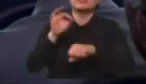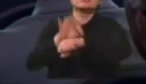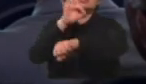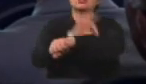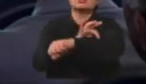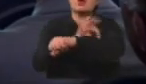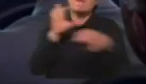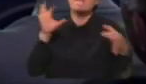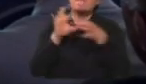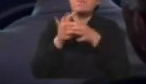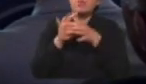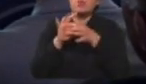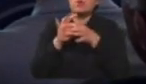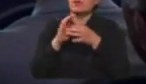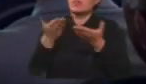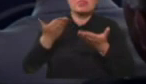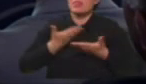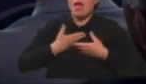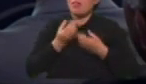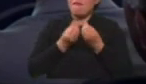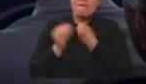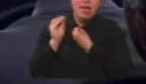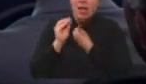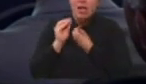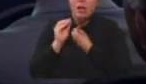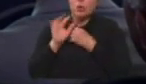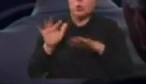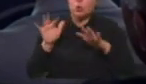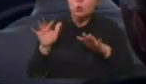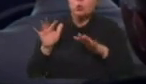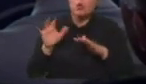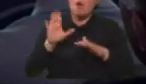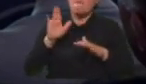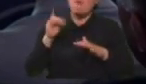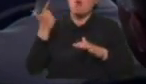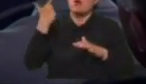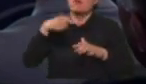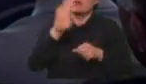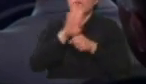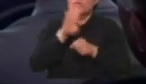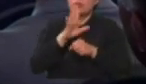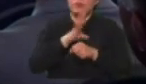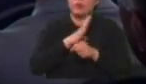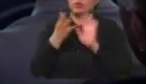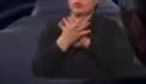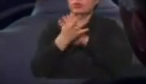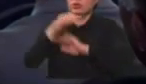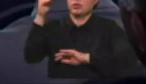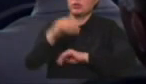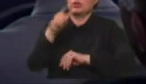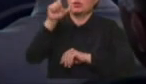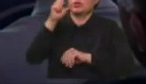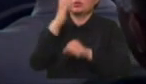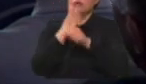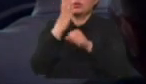kilometraż linii nam nie przybył zbyt dużo, ponieważ w 2014 roku było